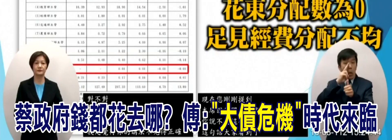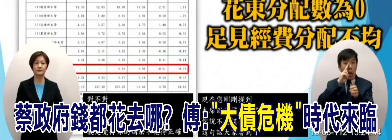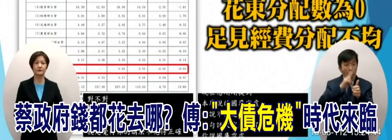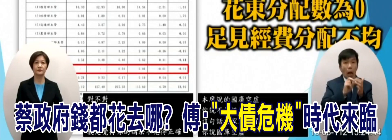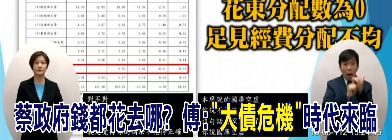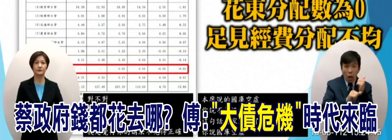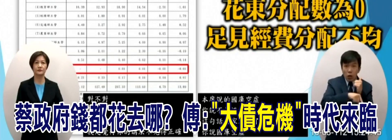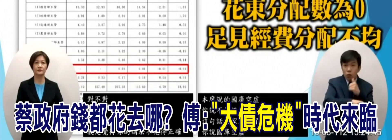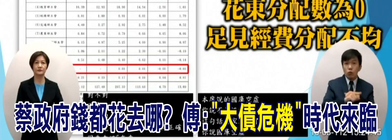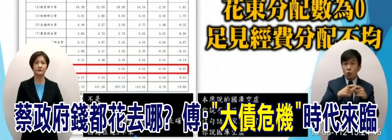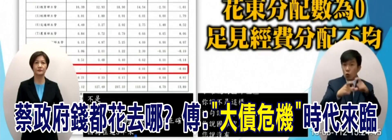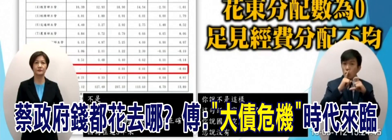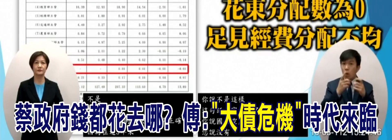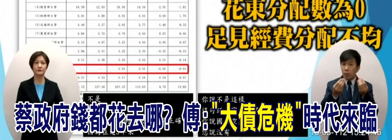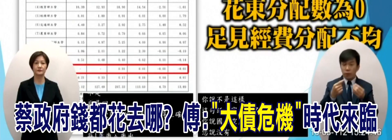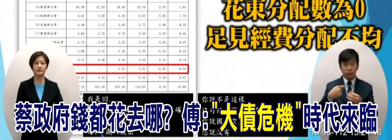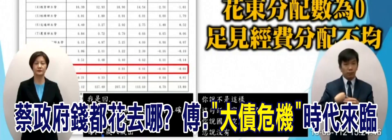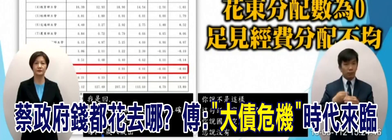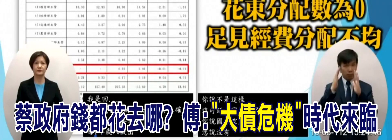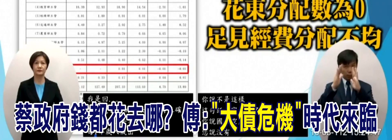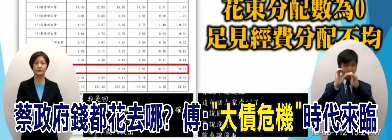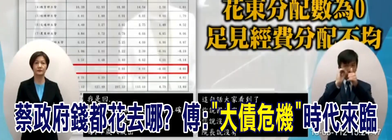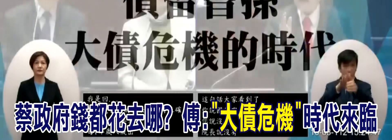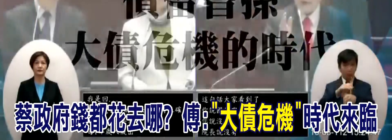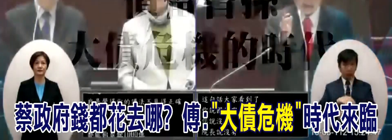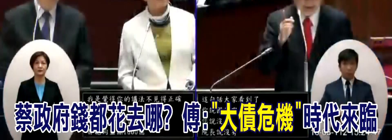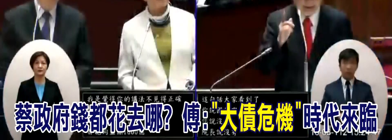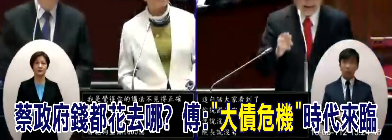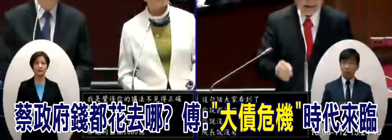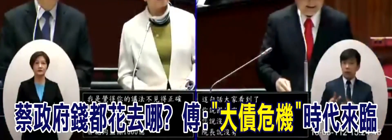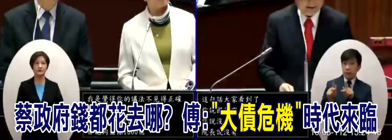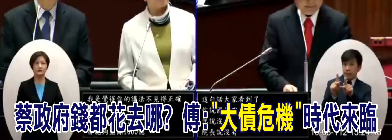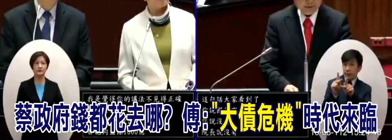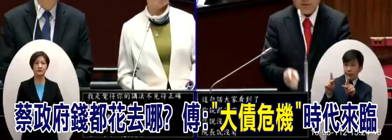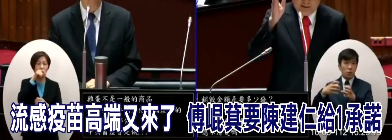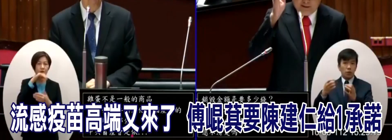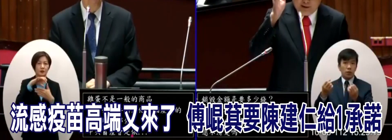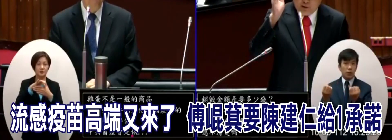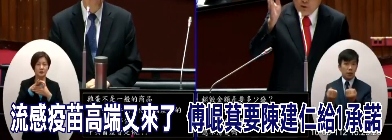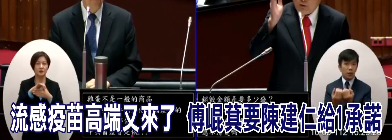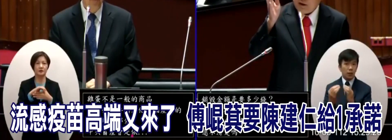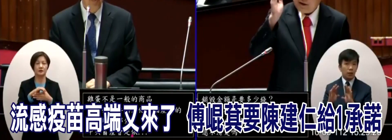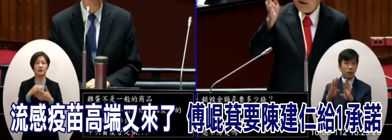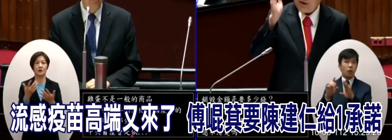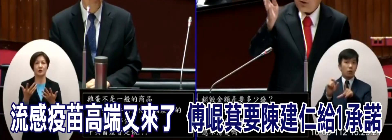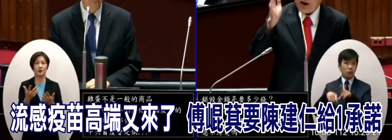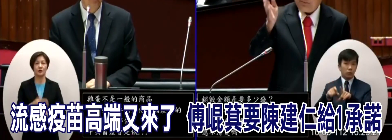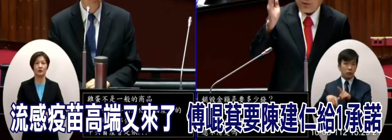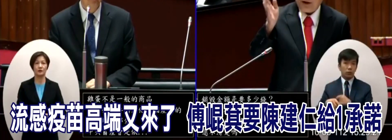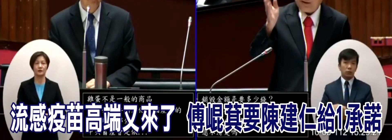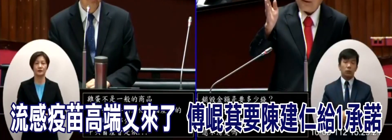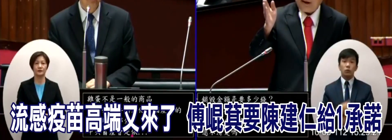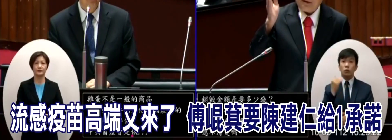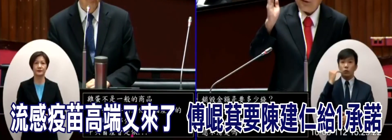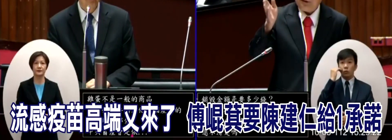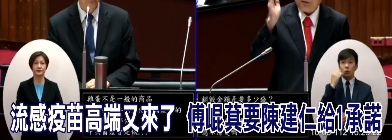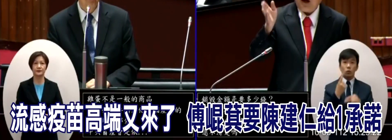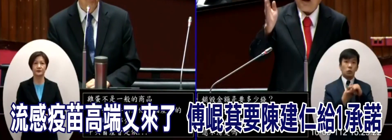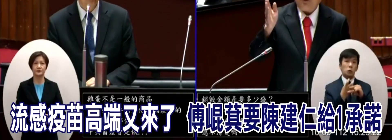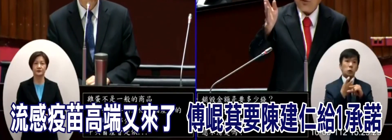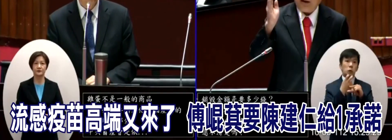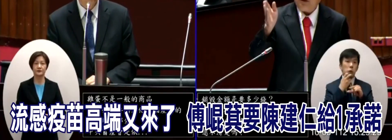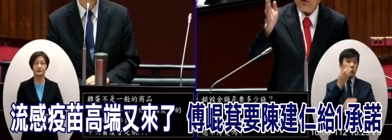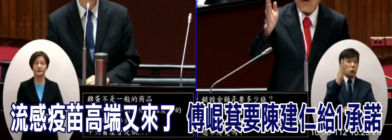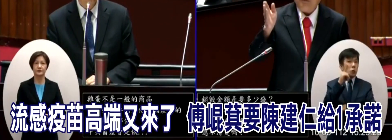本期现在隆重告诉你，大债危机的时代已经来临。好，如果今天中央部会首长是用这